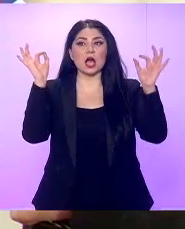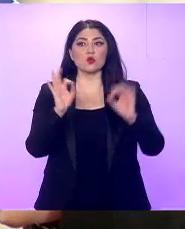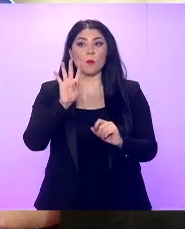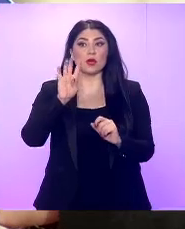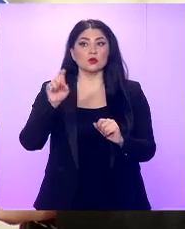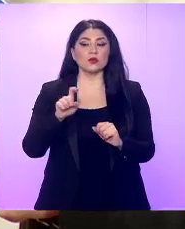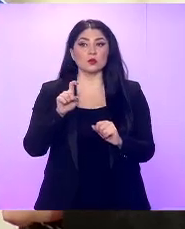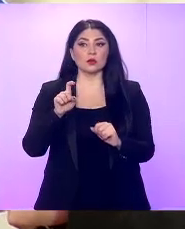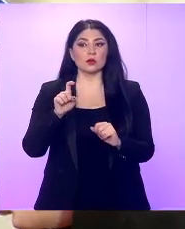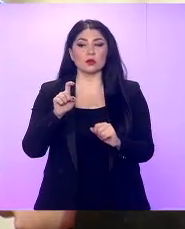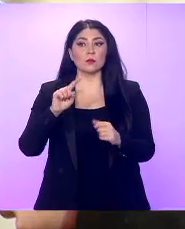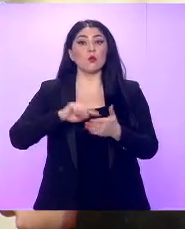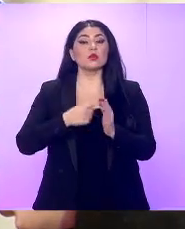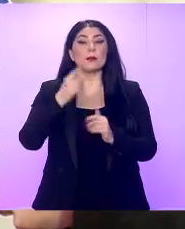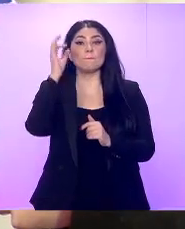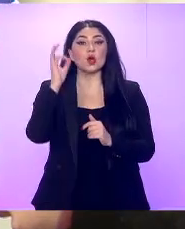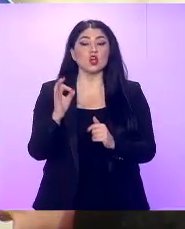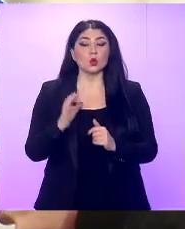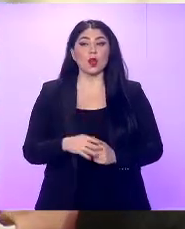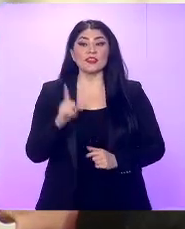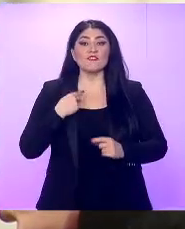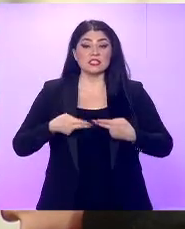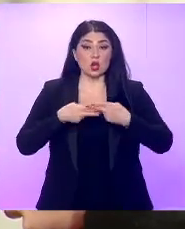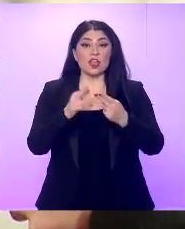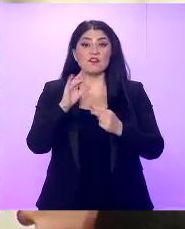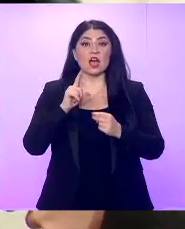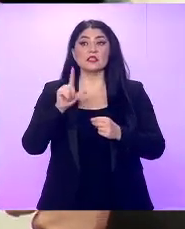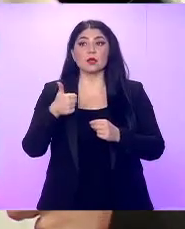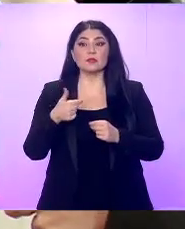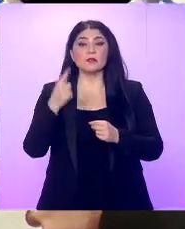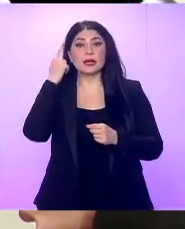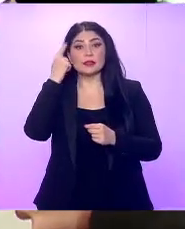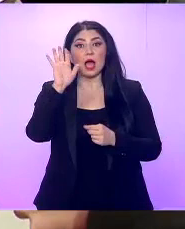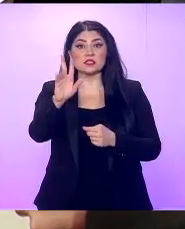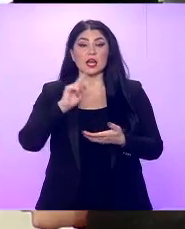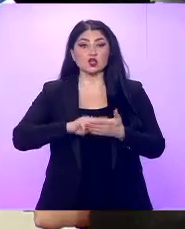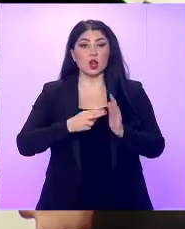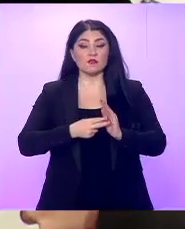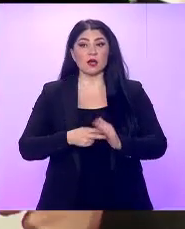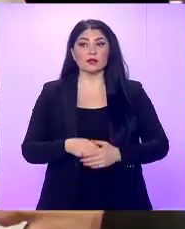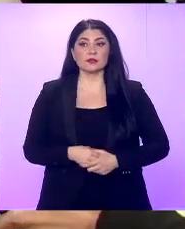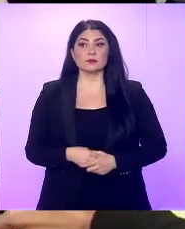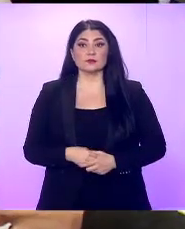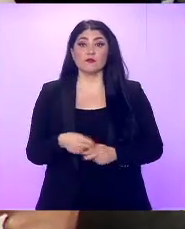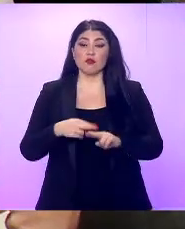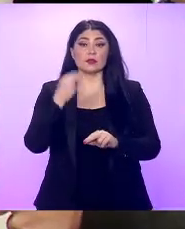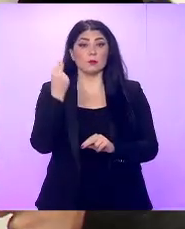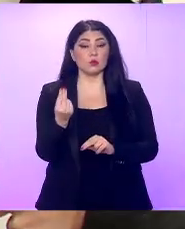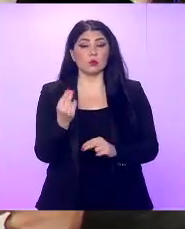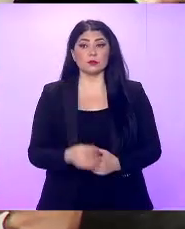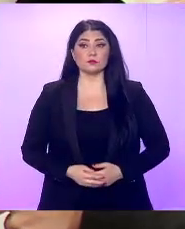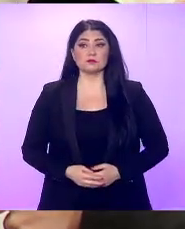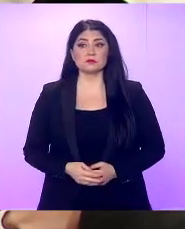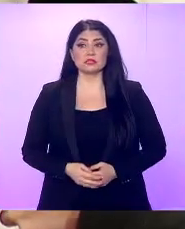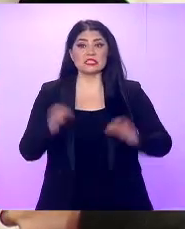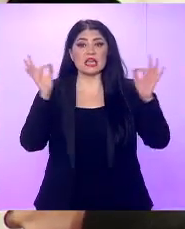aproximativ 4 puncte procentuale. Deci dacă vrem să ajutăm rata inflației, noi punem pe masă această soluție, o soluție foarte bună, și